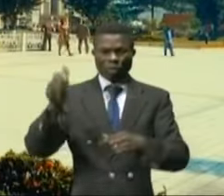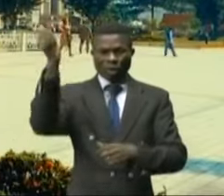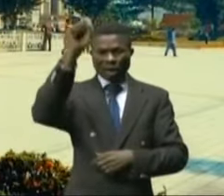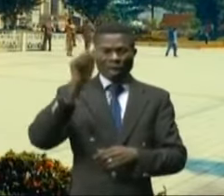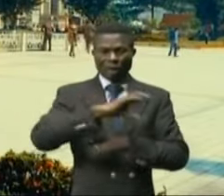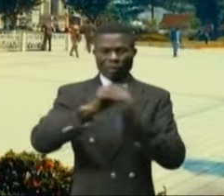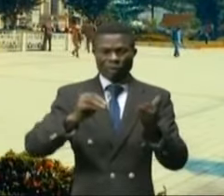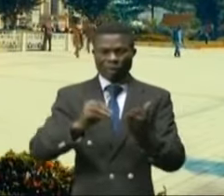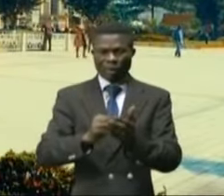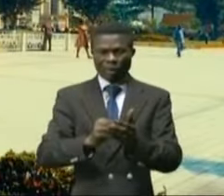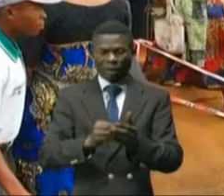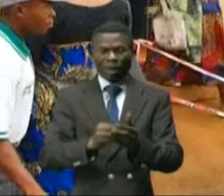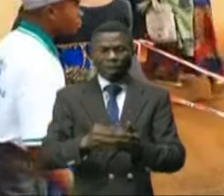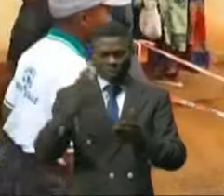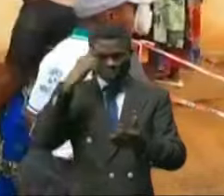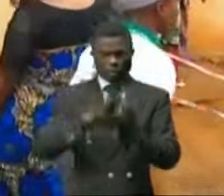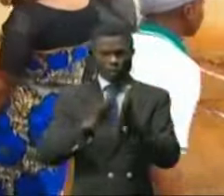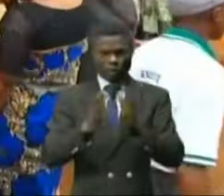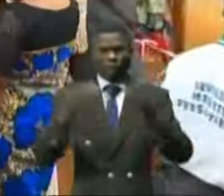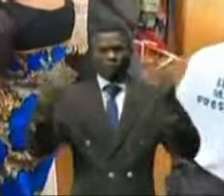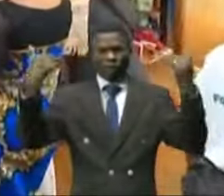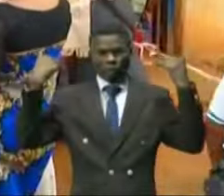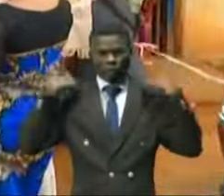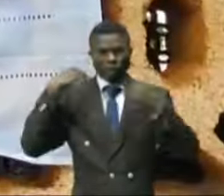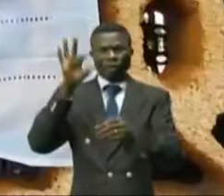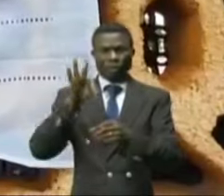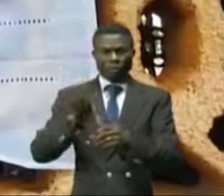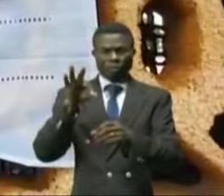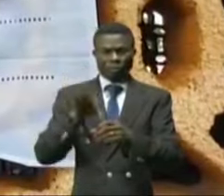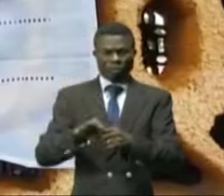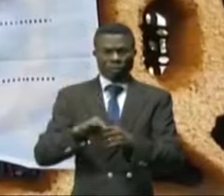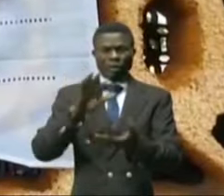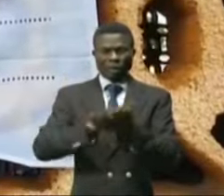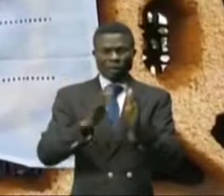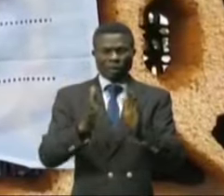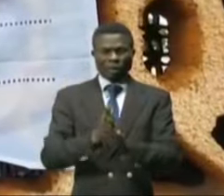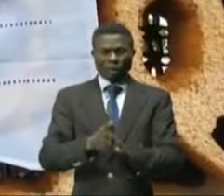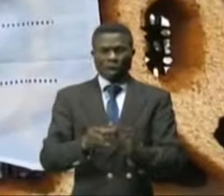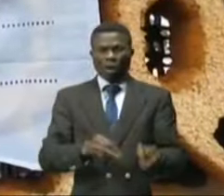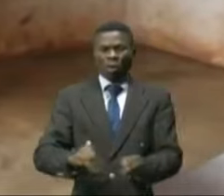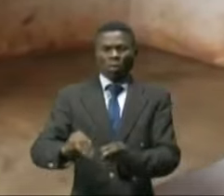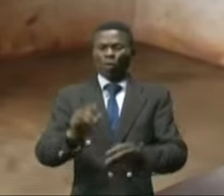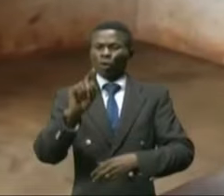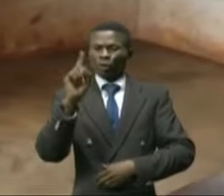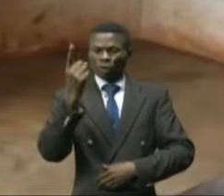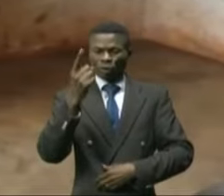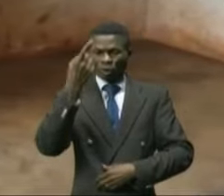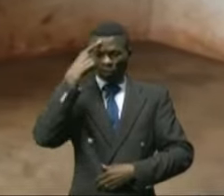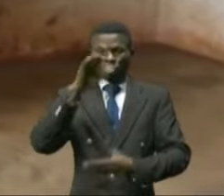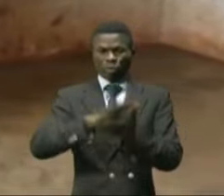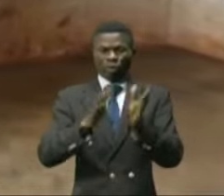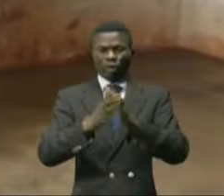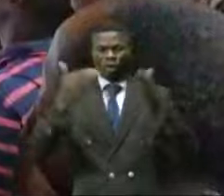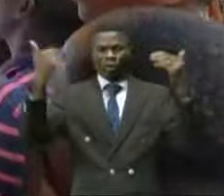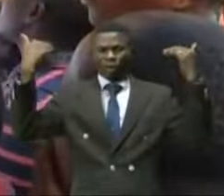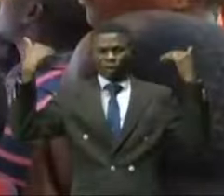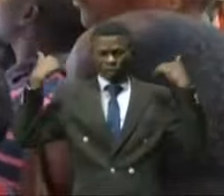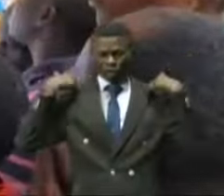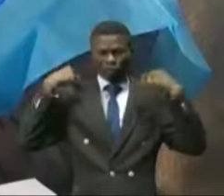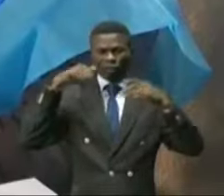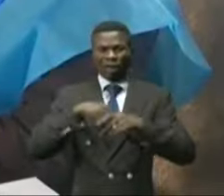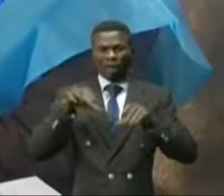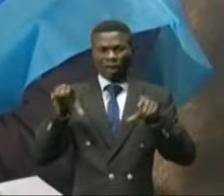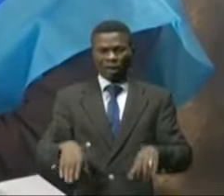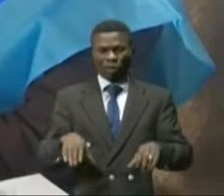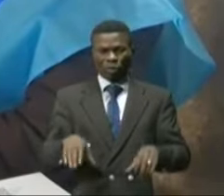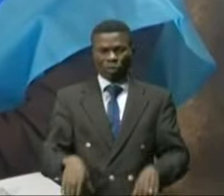moyens d'accéder au pouvoir. Les élections sont devenues le seul moyen d'accéder à des postes de responsabilité